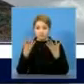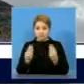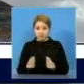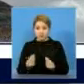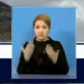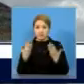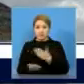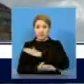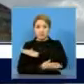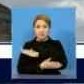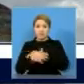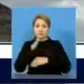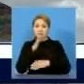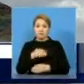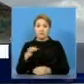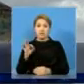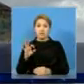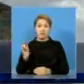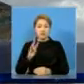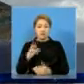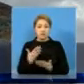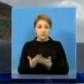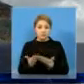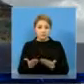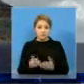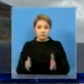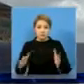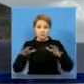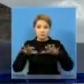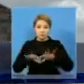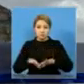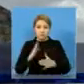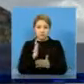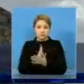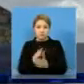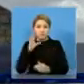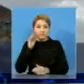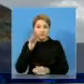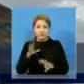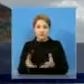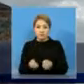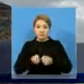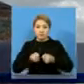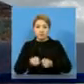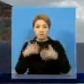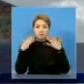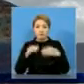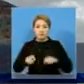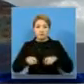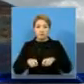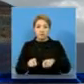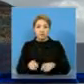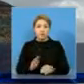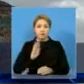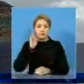Последнее время, вот октябрь, ноябрь, вот такие кучи стоят. Собаки растаскивают, коты бегают.